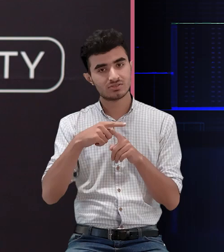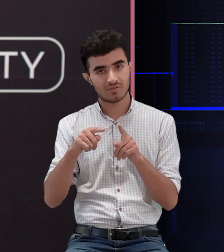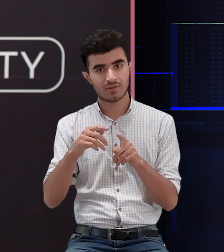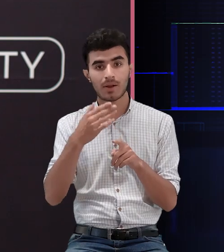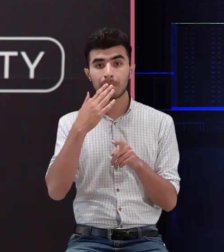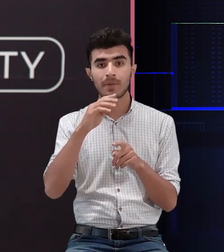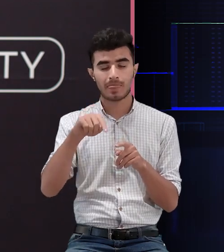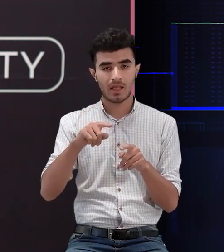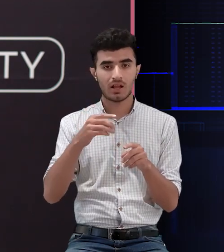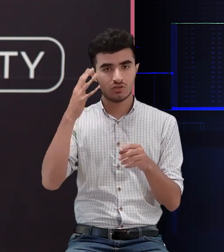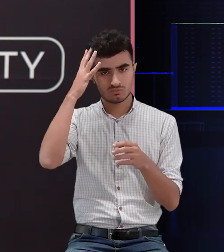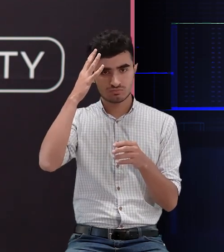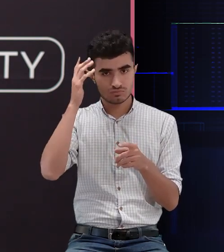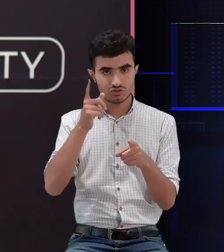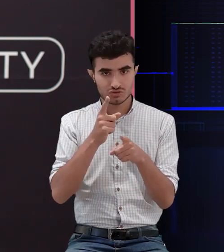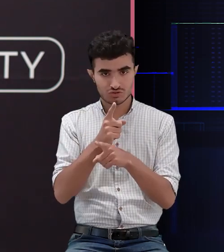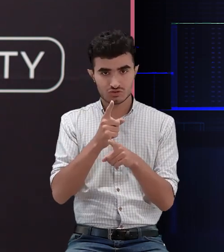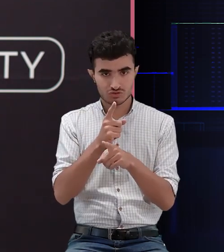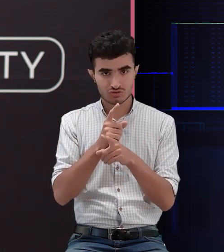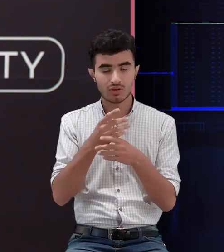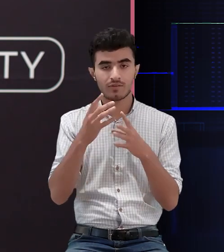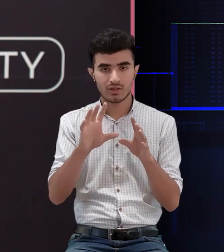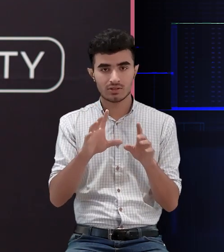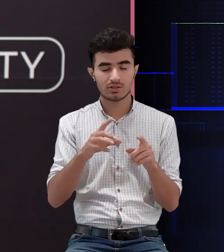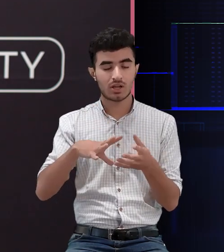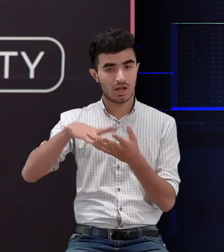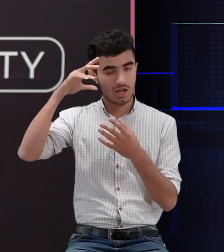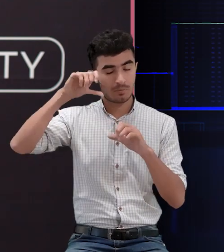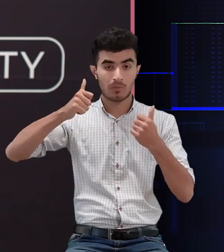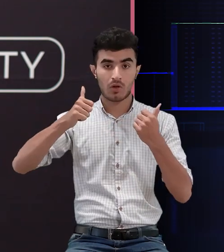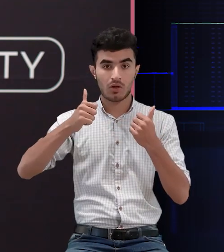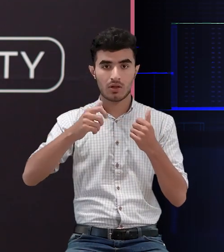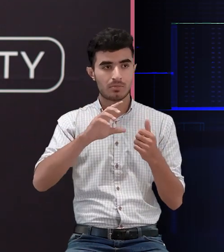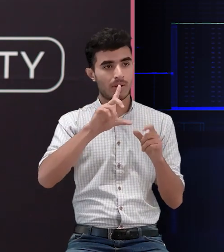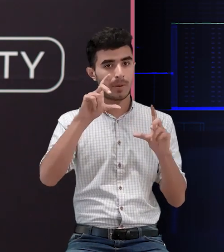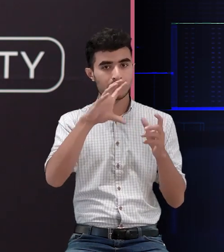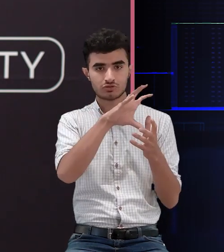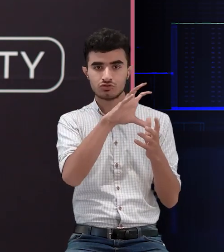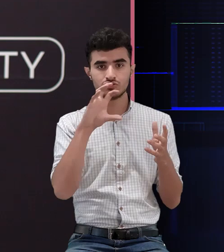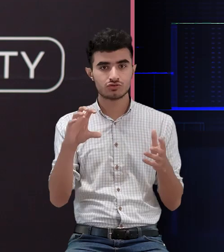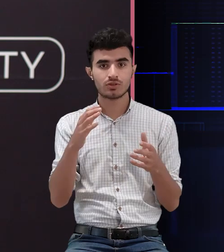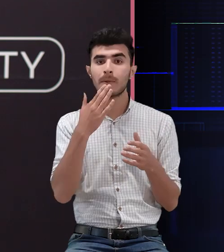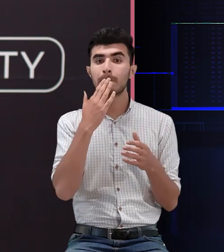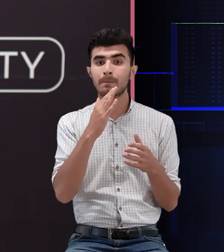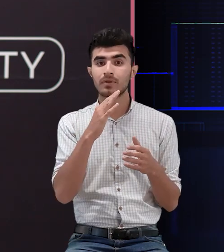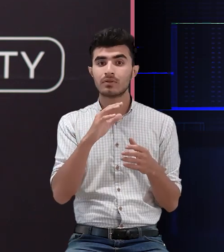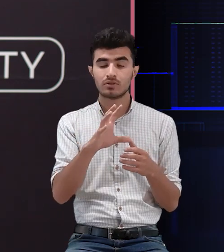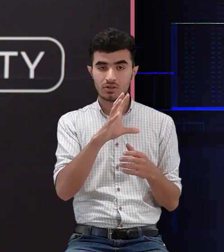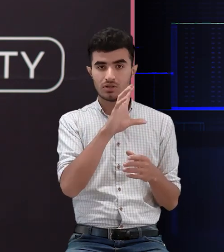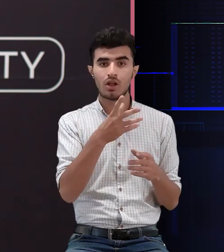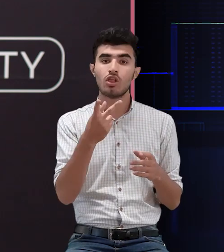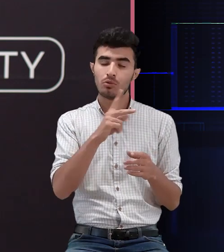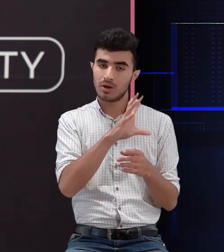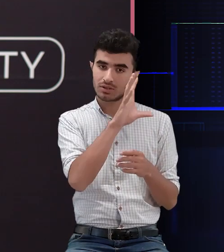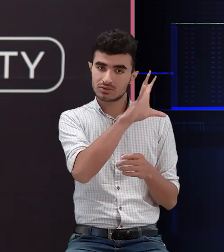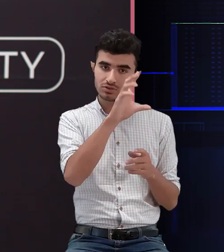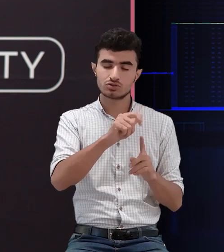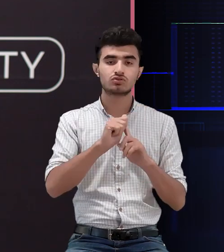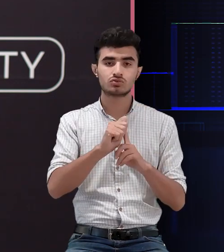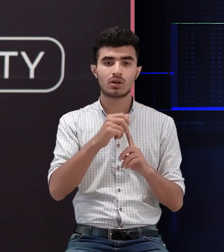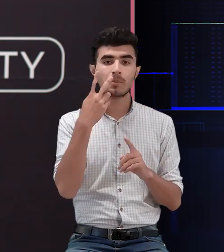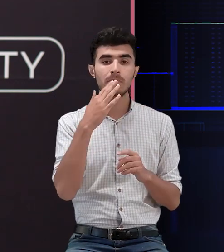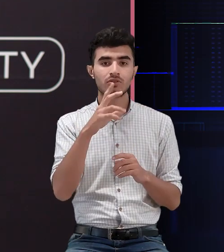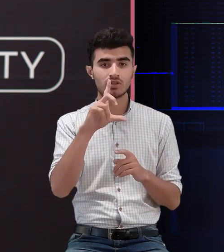کا مطلب یہ نہیں کہ ہم نہانے کی تصاویر اس کے باتھ روم سے اتار دیں, کیونکہ شاید وہ اسی لیے سیکھا ہے کیونکہ وہ ہر وقت ان تصاویر